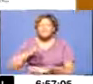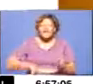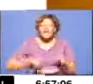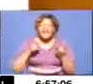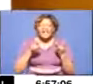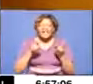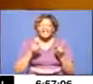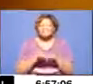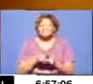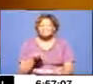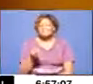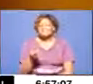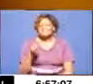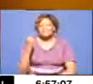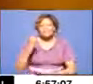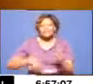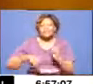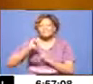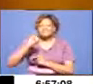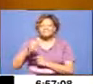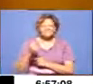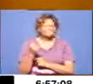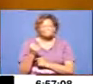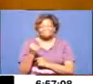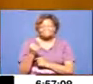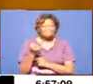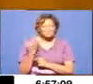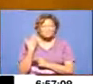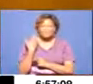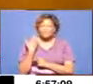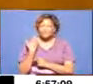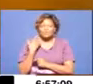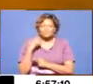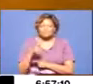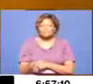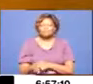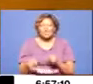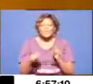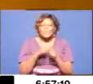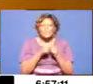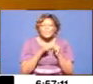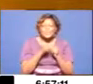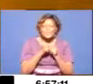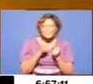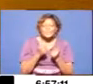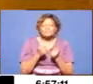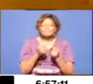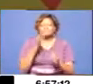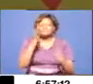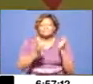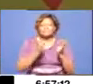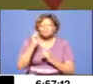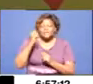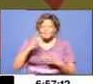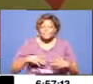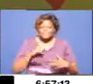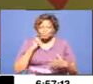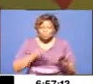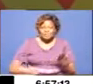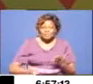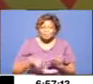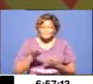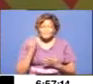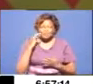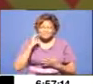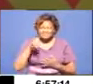huo kutoka kwa Mutunga unanuia kuvuruga upatikanaji wa haki kwa Wakenya. Jaji mkuu pia alisema kuwa Mutunga anafaa kuwa na